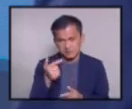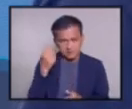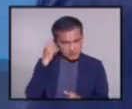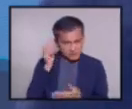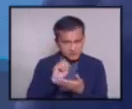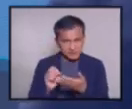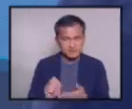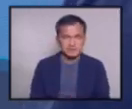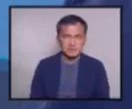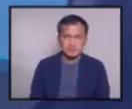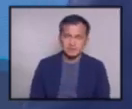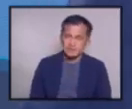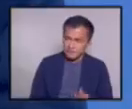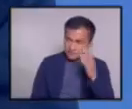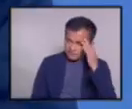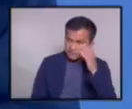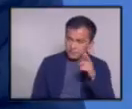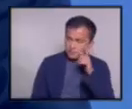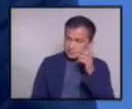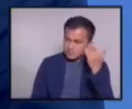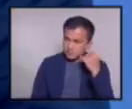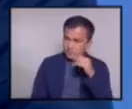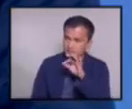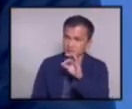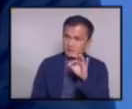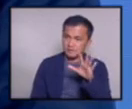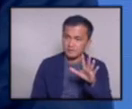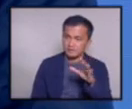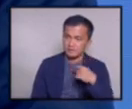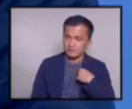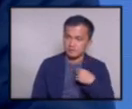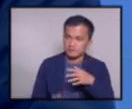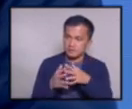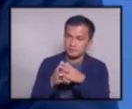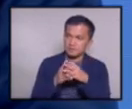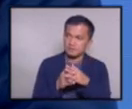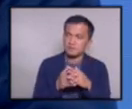Secretary? Alam mo, Luchi, noong 1995, nasa Amerika ako,